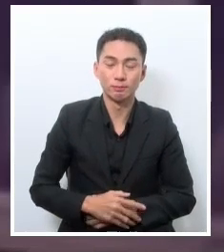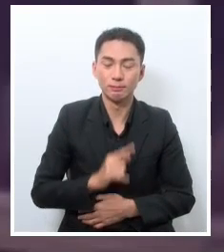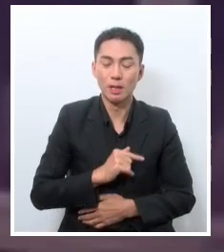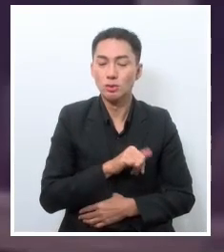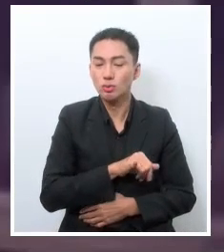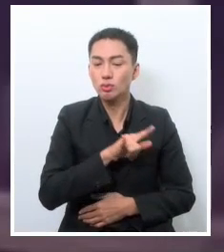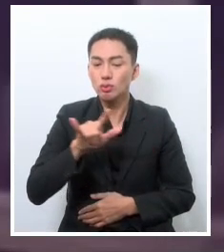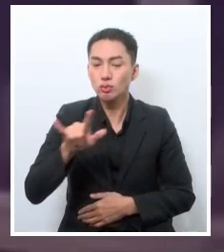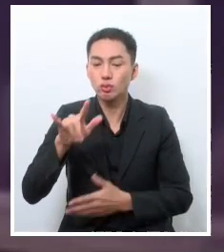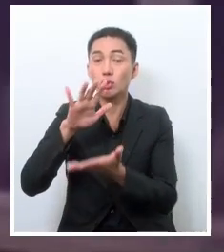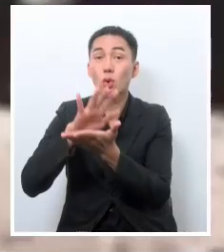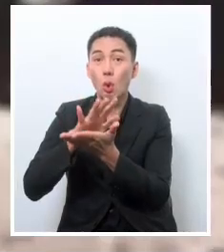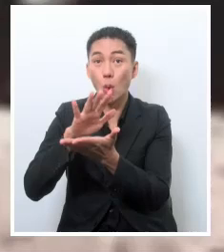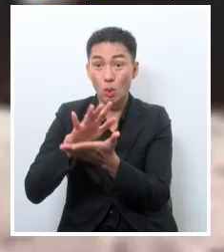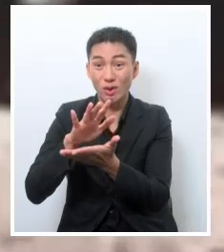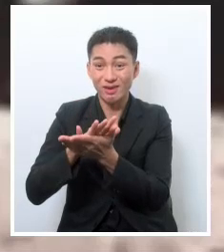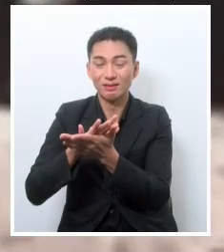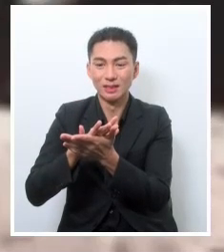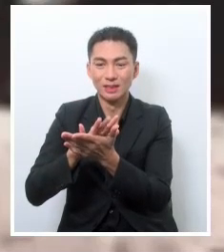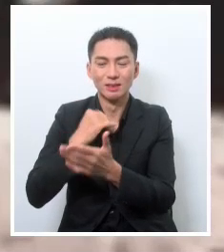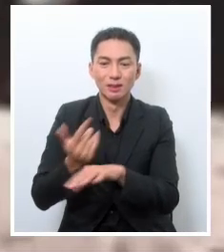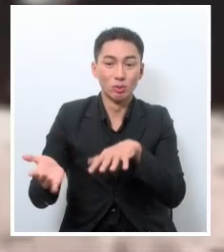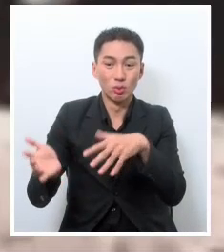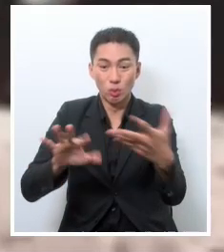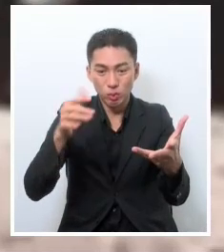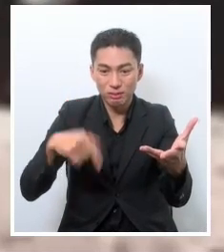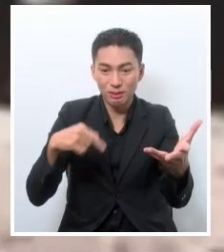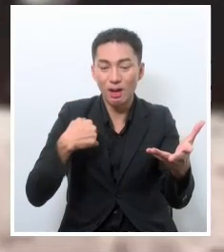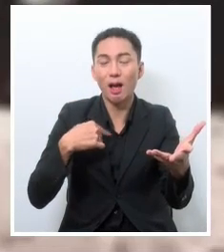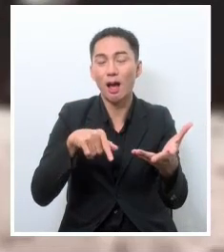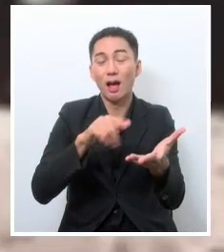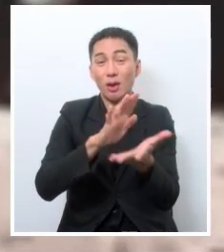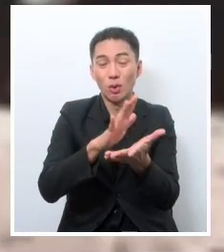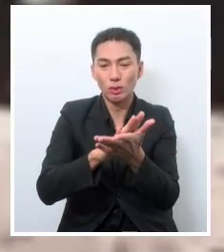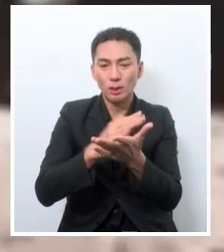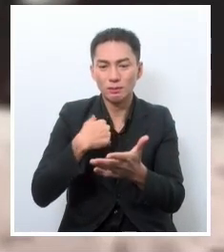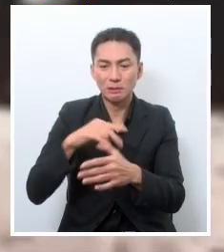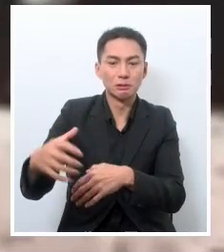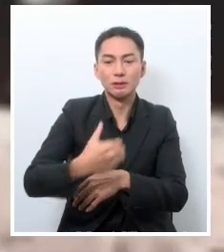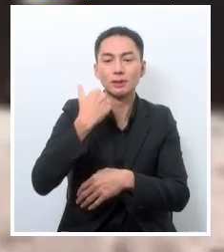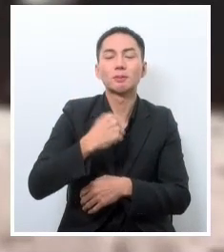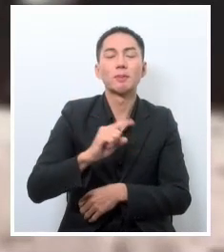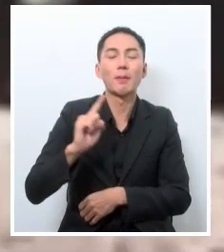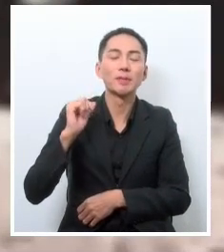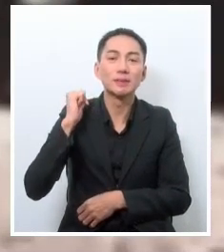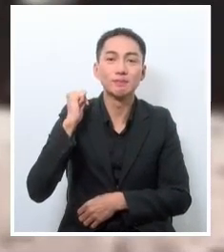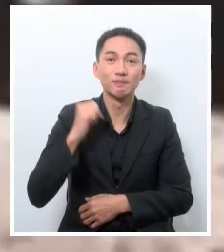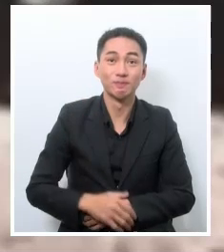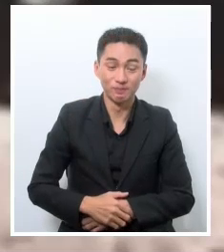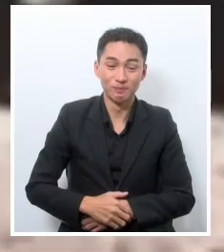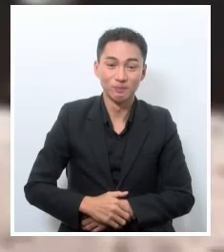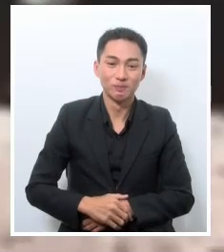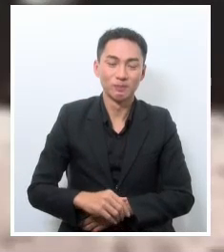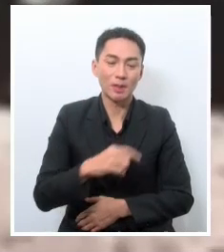แข้งที่เคยถูกผู้ก่อการร้ายคอมมิวนิสต์ปิดล้อมและยึดไว้และฝ่ายเรายึดกลับคืนมาได้โดยพระองค์ได้ให้